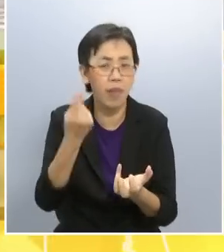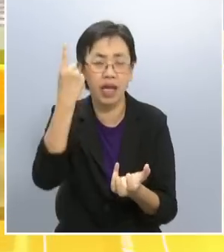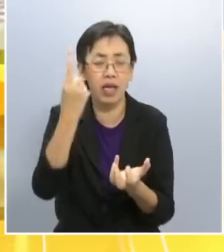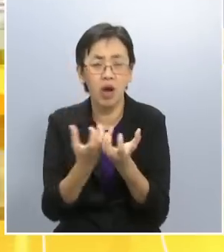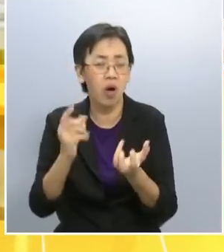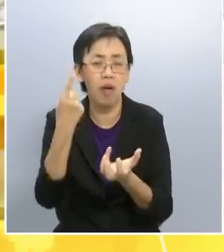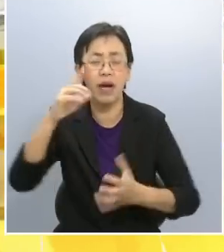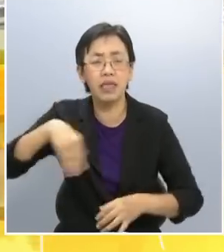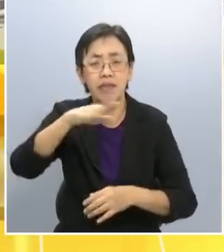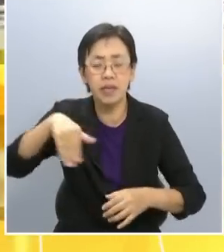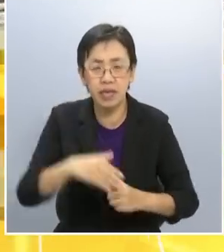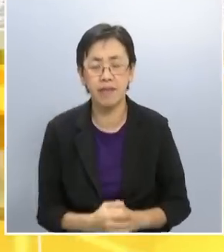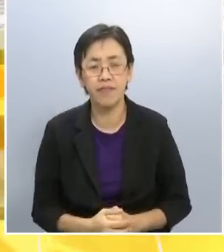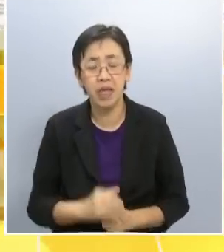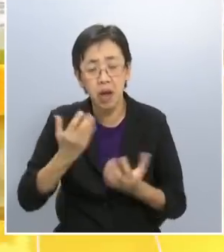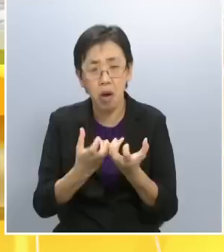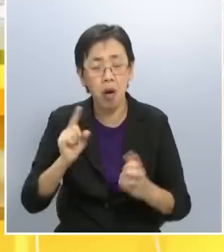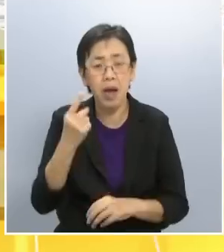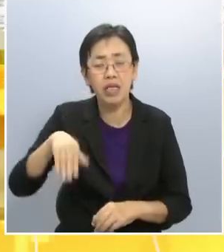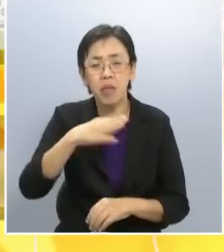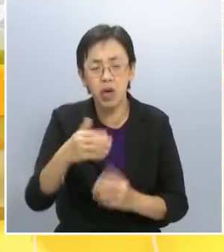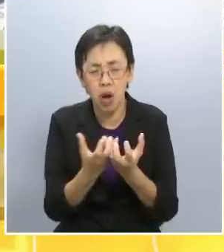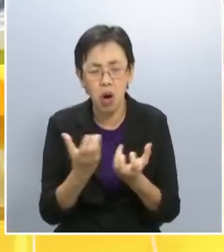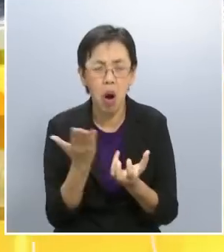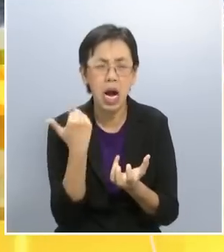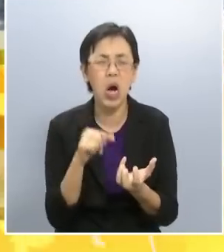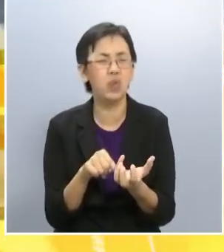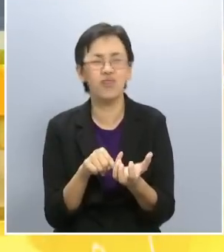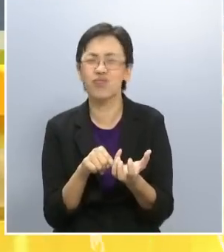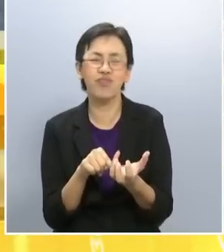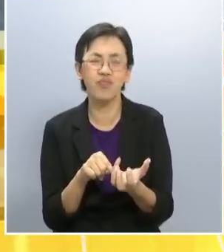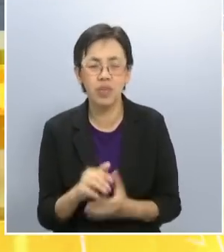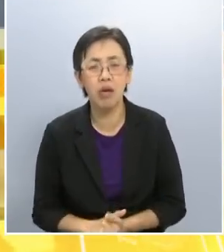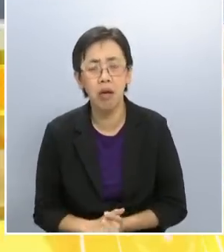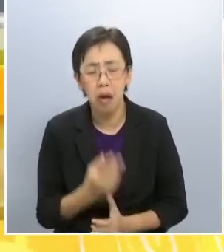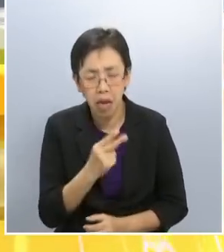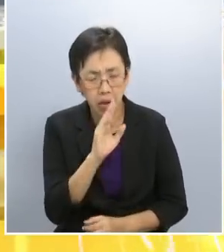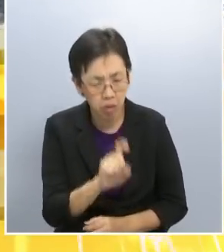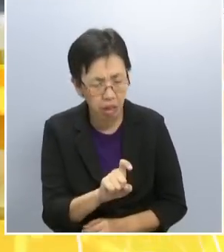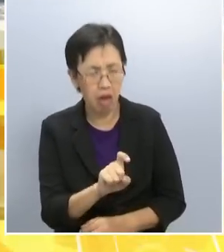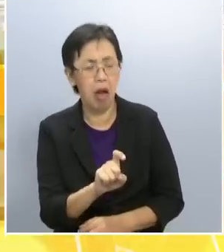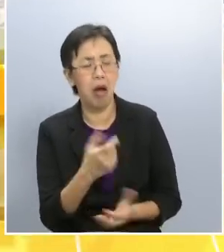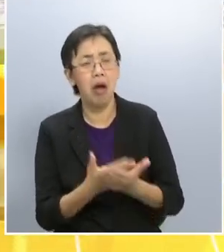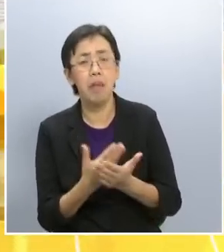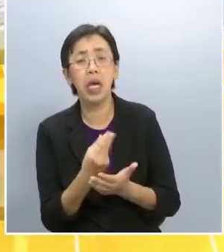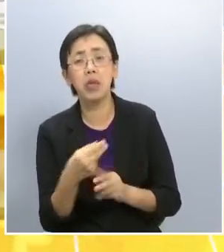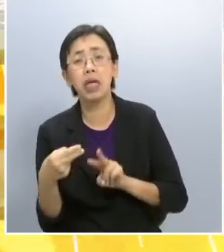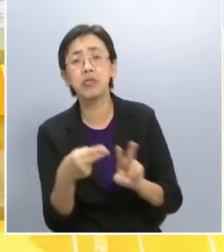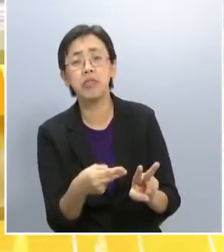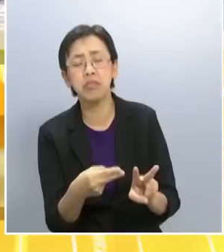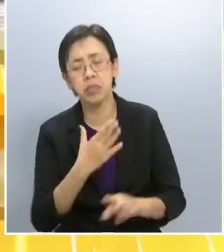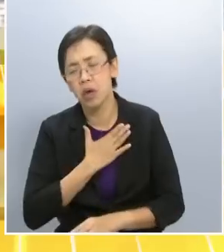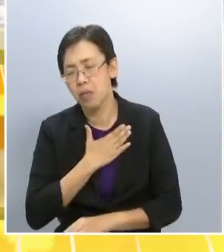ว่าอุปกรณ์เนี่ยคงจะเก่าไปเสียหน่อยผมมองเห็นผู้เสียชีวิตรู้สึกว่าจะได้เงินอยู่ 20,000บาทผม